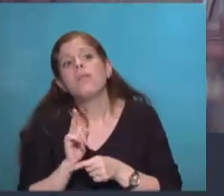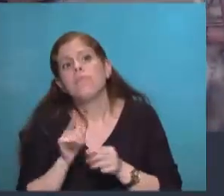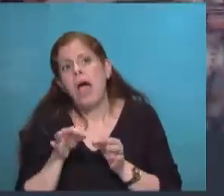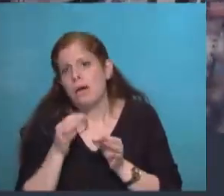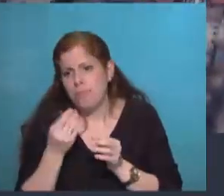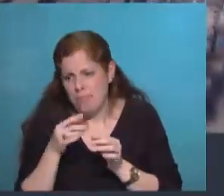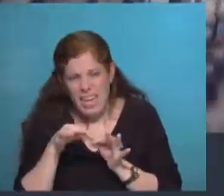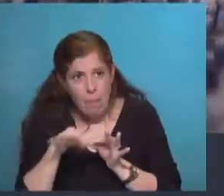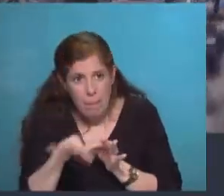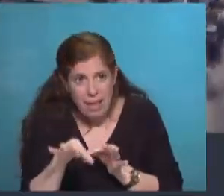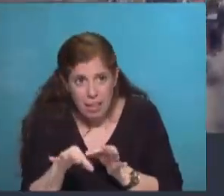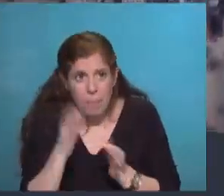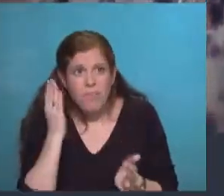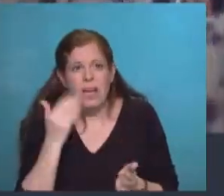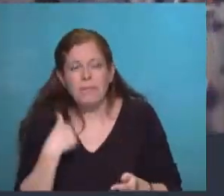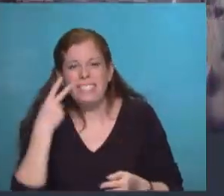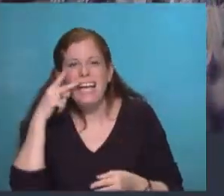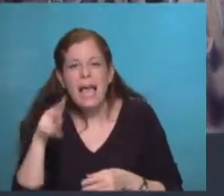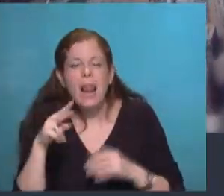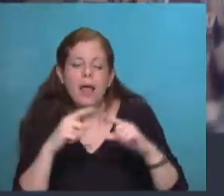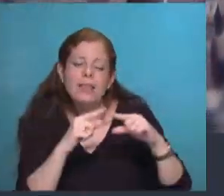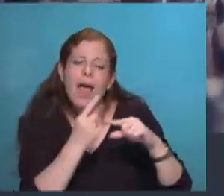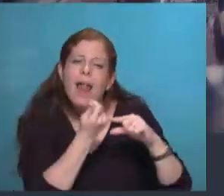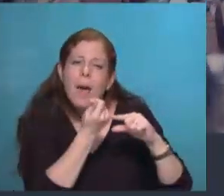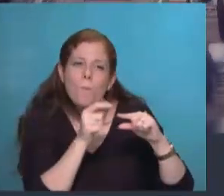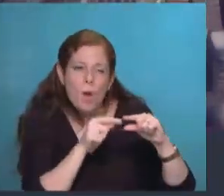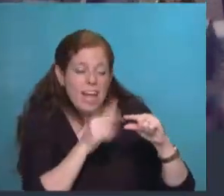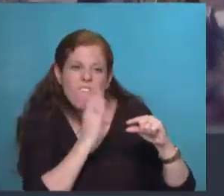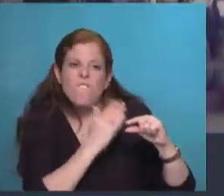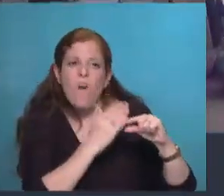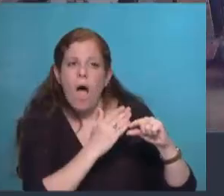עברנו כמה מטרים ואני מסתכלת על המונה, הוא כבר מראה